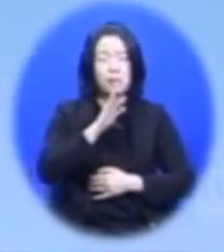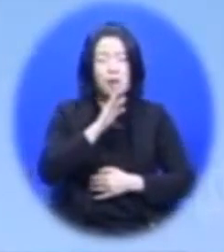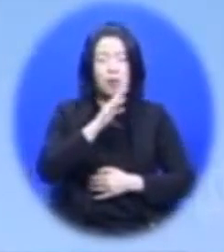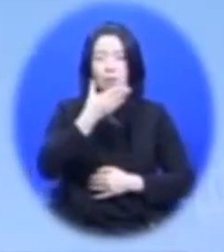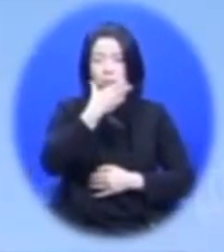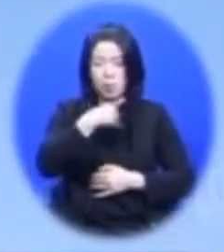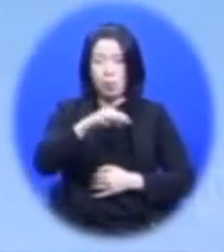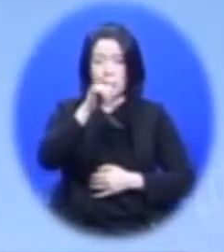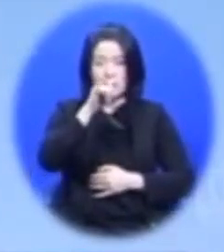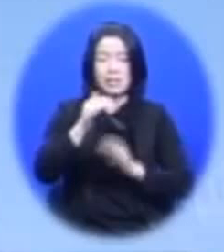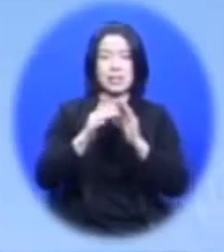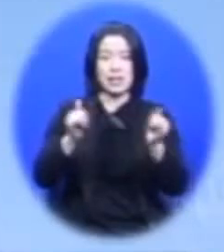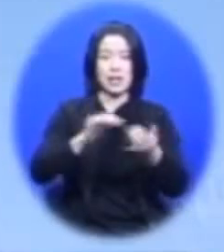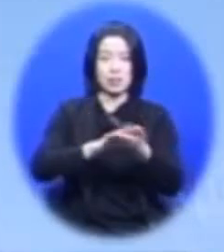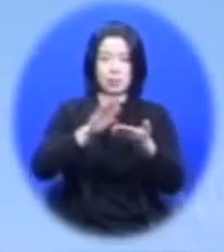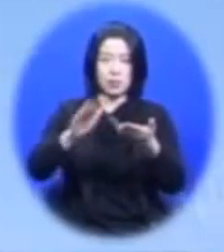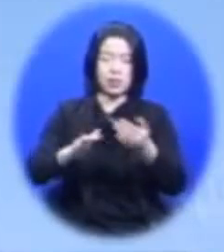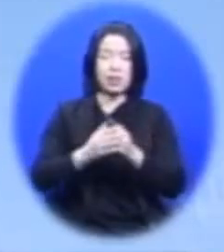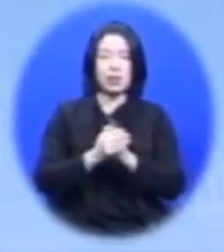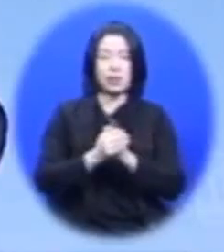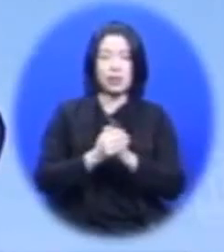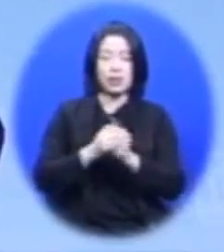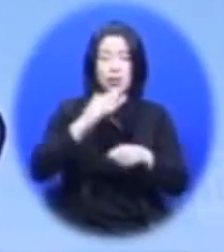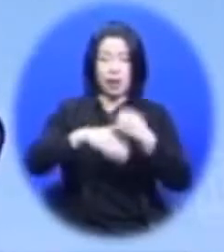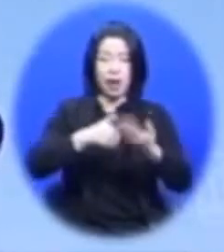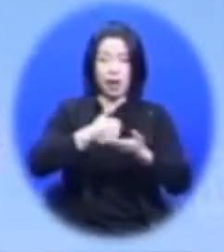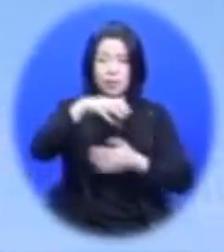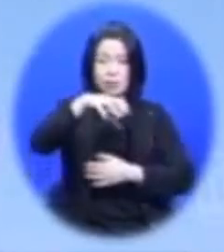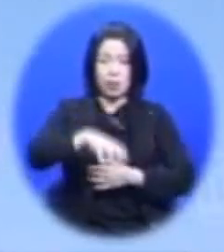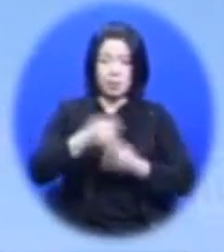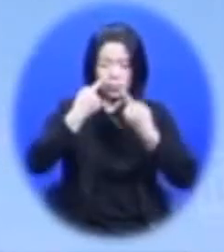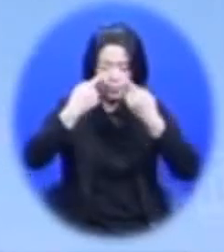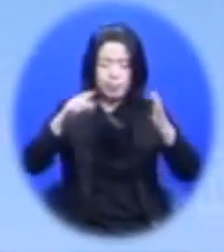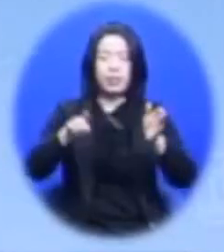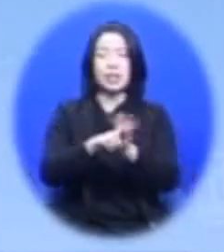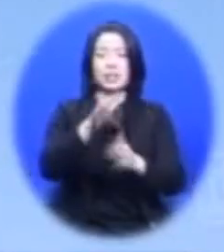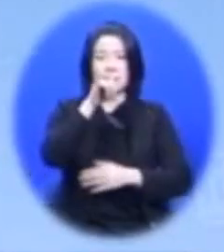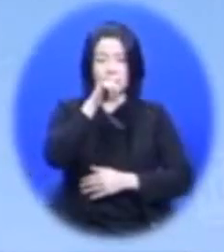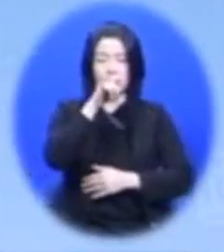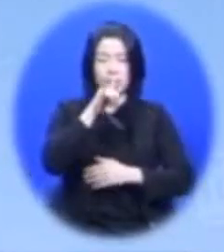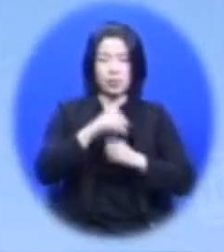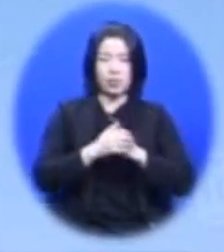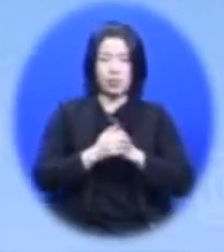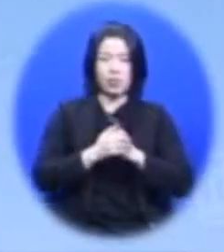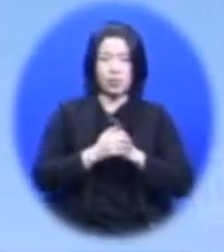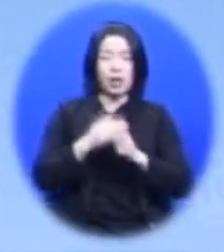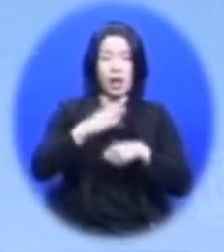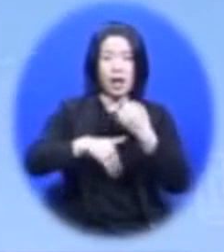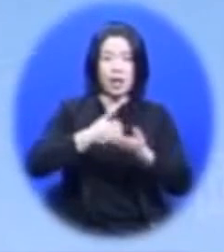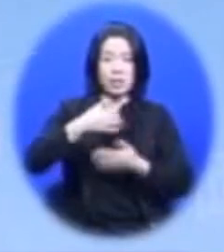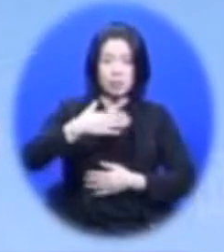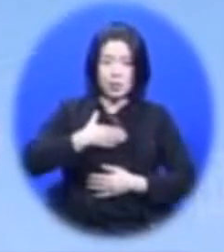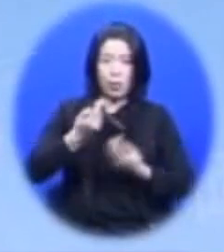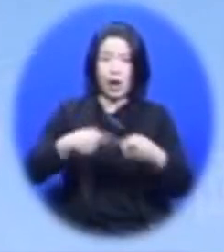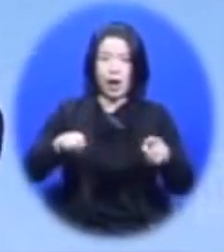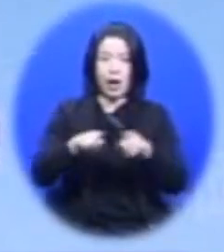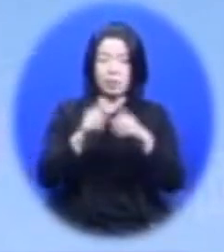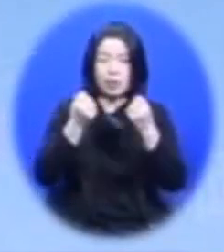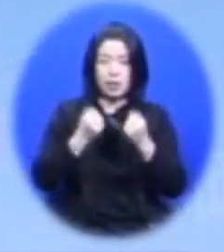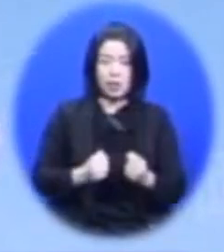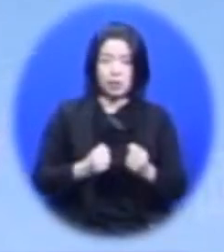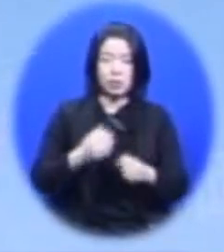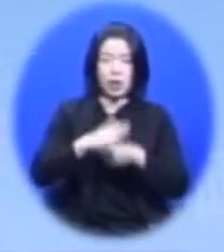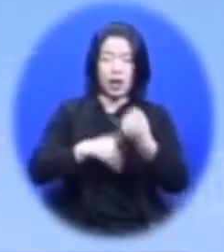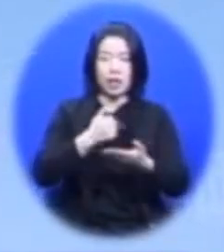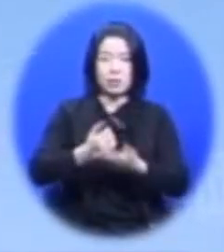복이 있는 사람입니다. 하나님 앞에서 확신이 있습니다. 하나님이 나와 함께 계시고, 하나님이